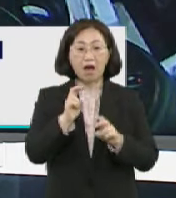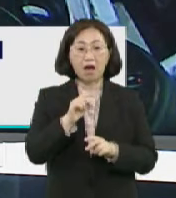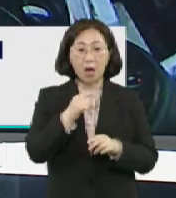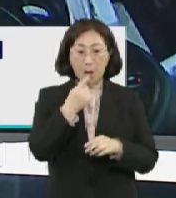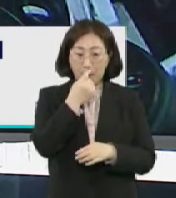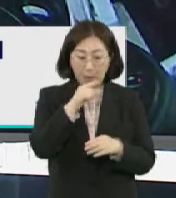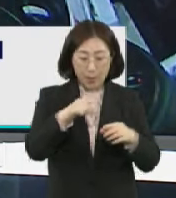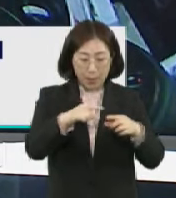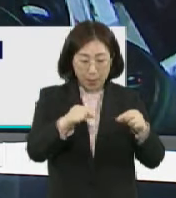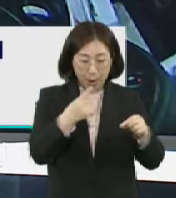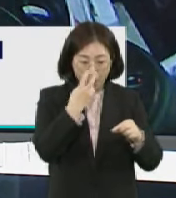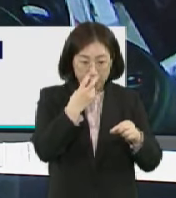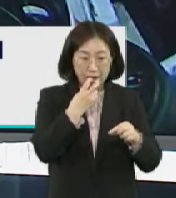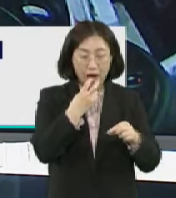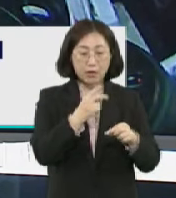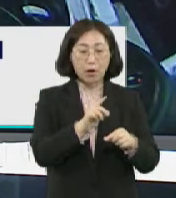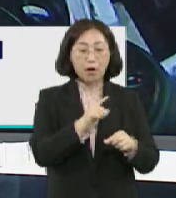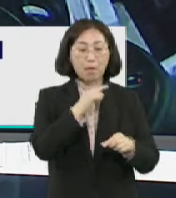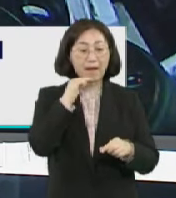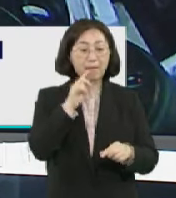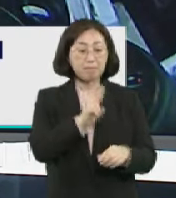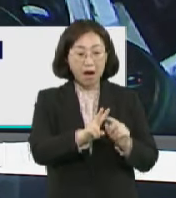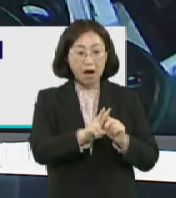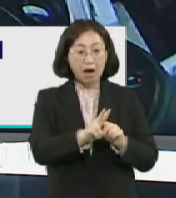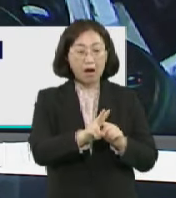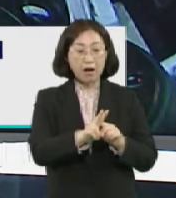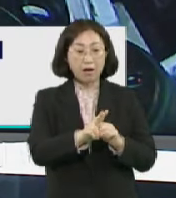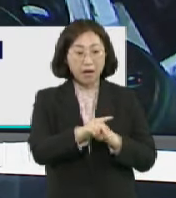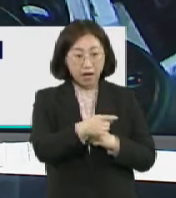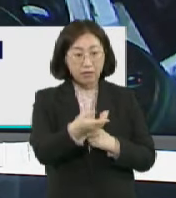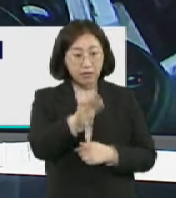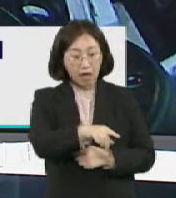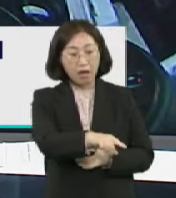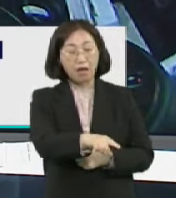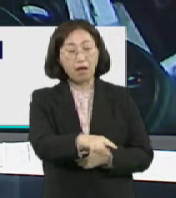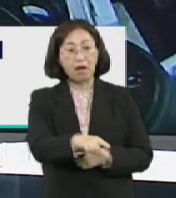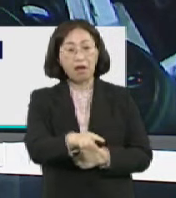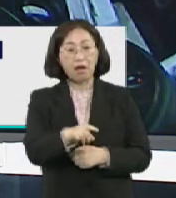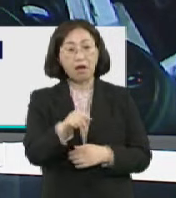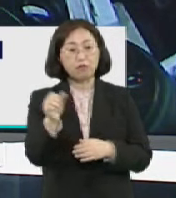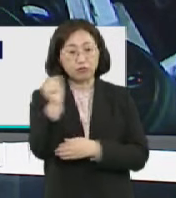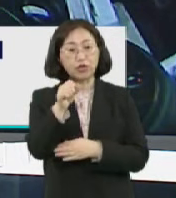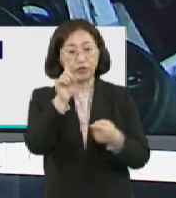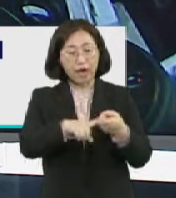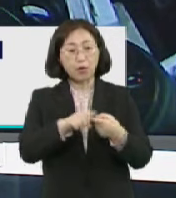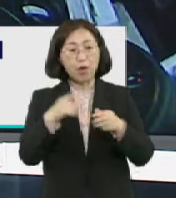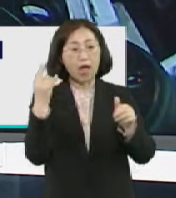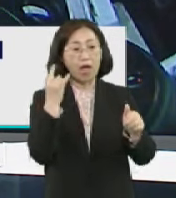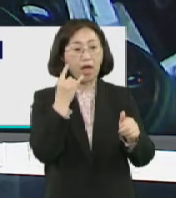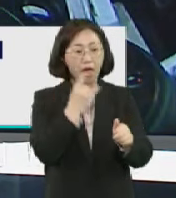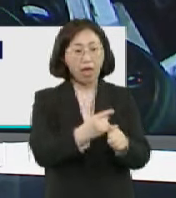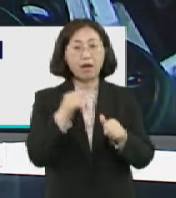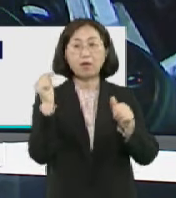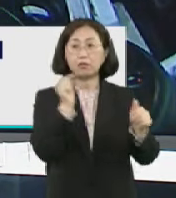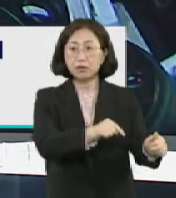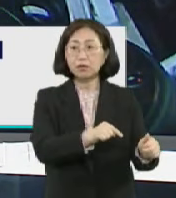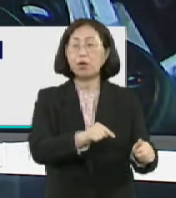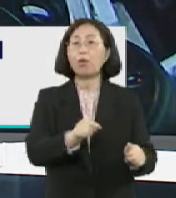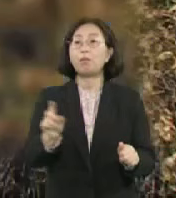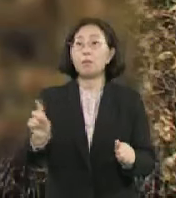양성 반응이 나온 운전기사에게 승객을 태운 채 운행을 시켜서 논란이 되고 있습니다. 김철진 기자의 단독